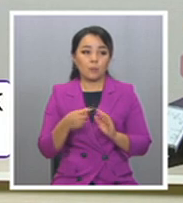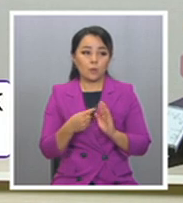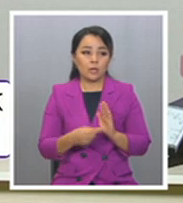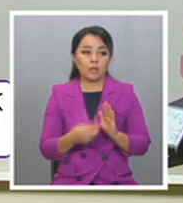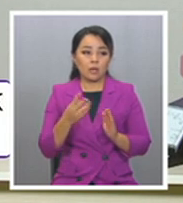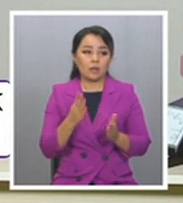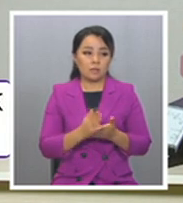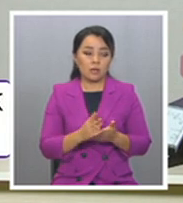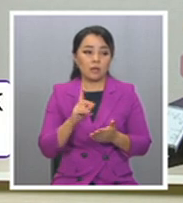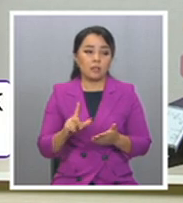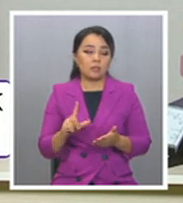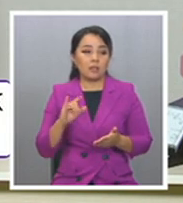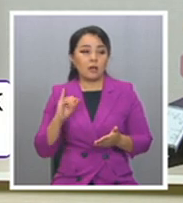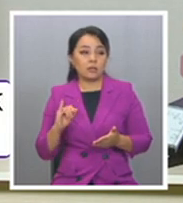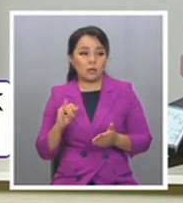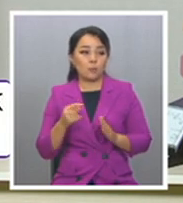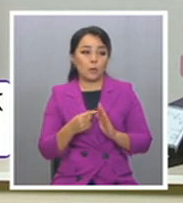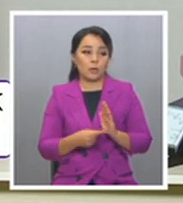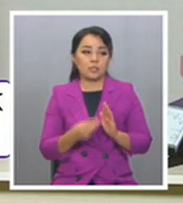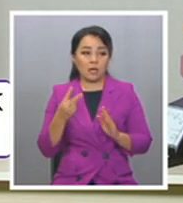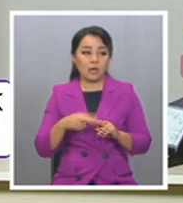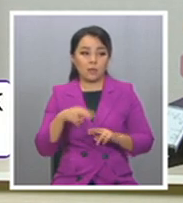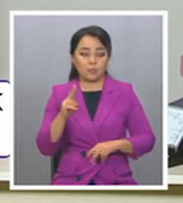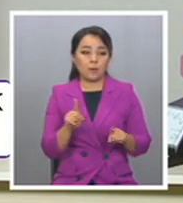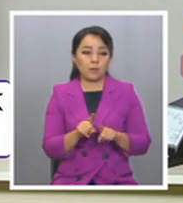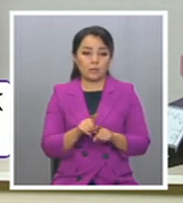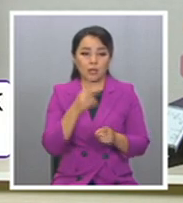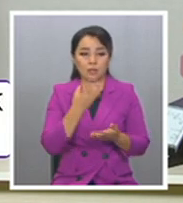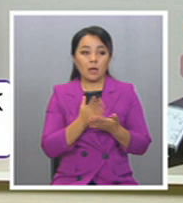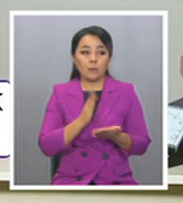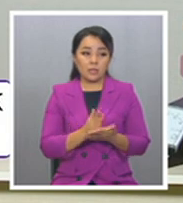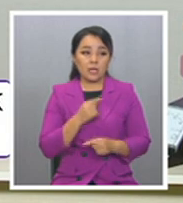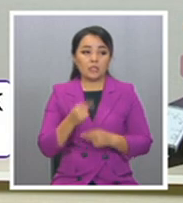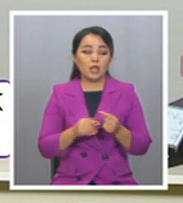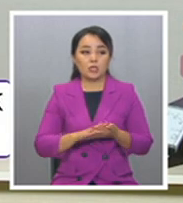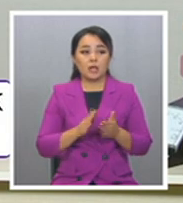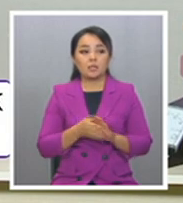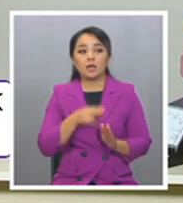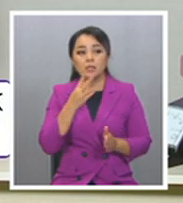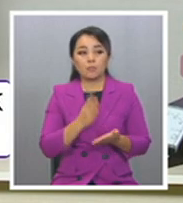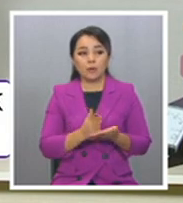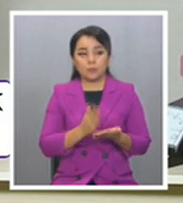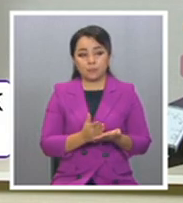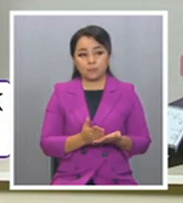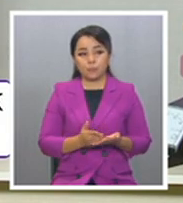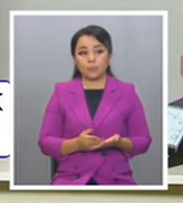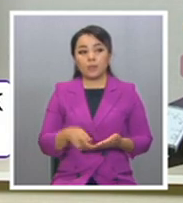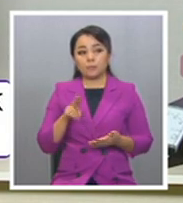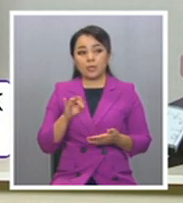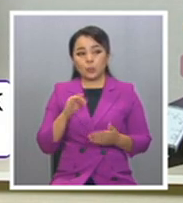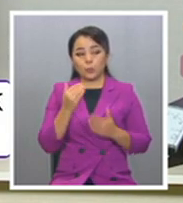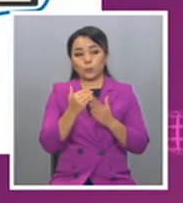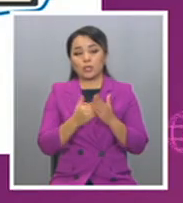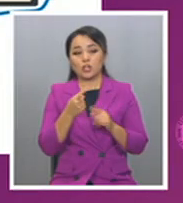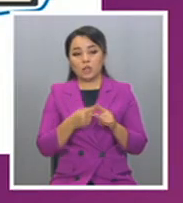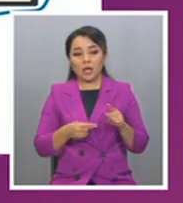M мен L-дің ұқсастығын осы жерден байқауымызға болады. Енді келесі жағдайға көшейік. Периодтың жартысына тең